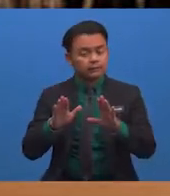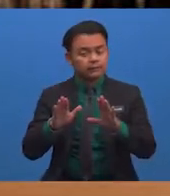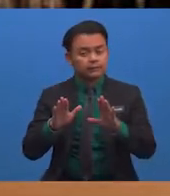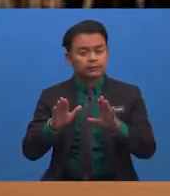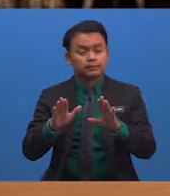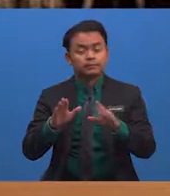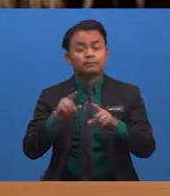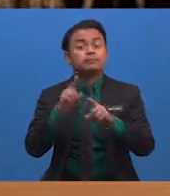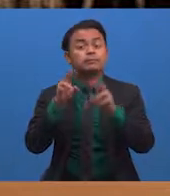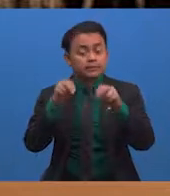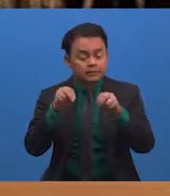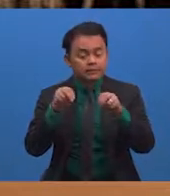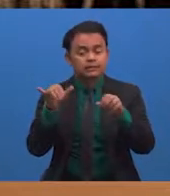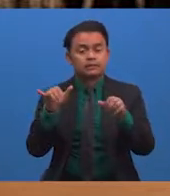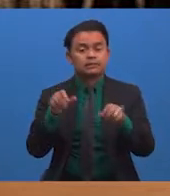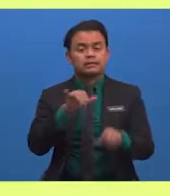Islam.